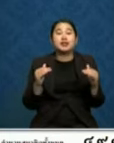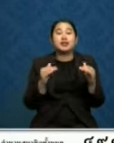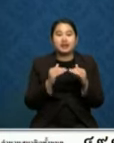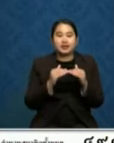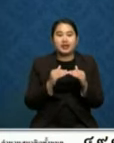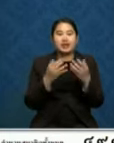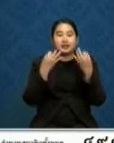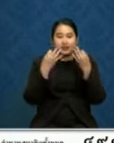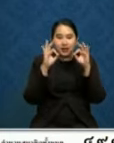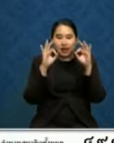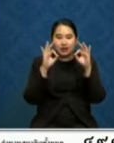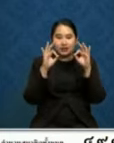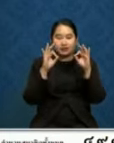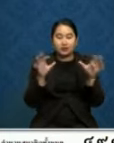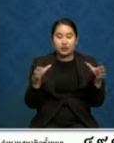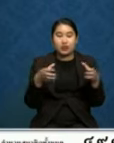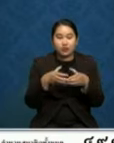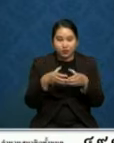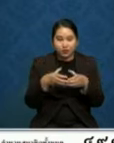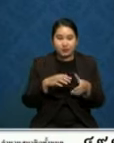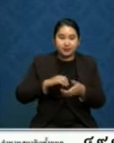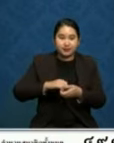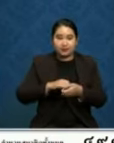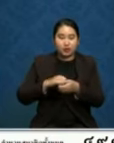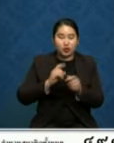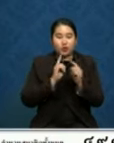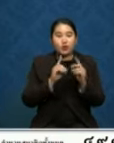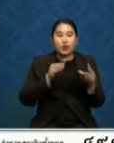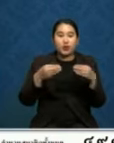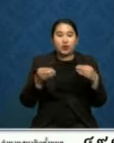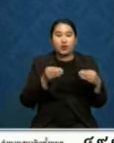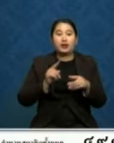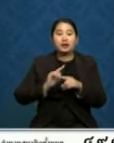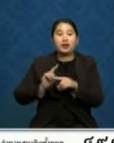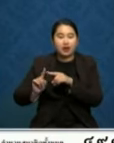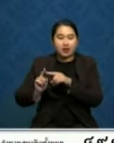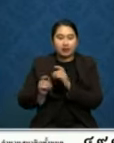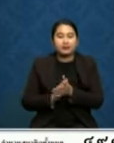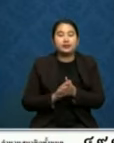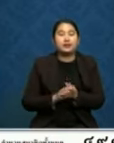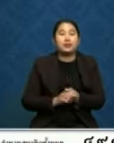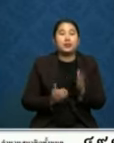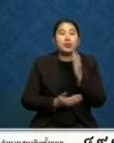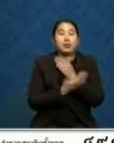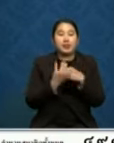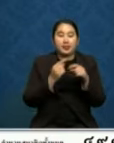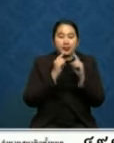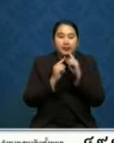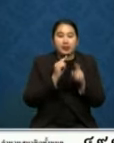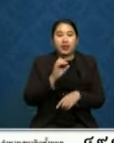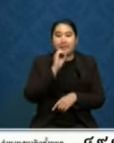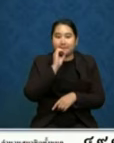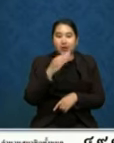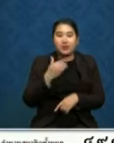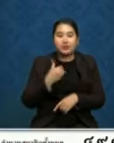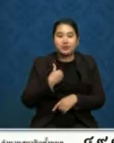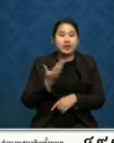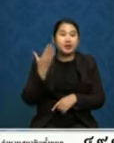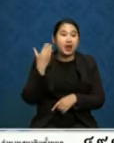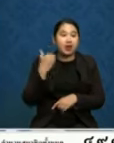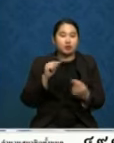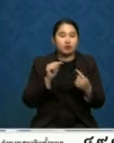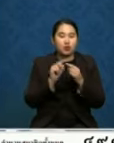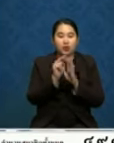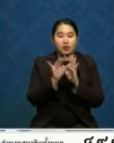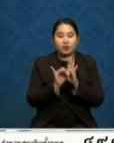ธิเสรีภาพในการรวมตัวและการเจรจาต่อรองผมเคยมีโอกาสได้พูดไปในครั้งที่มีการแถ